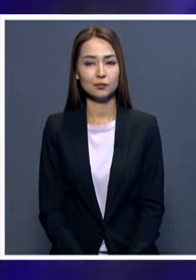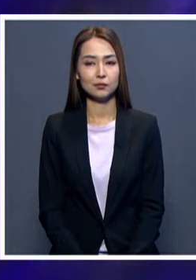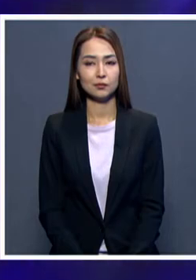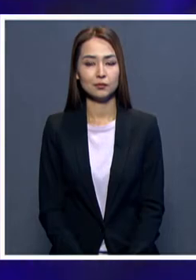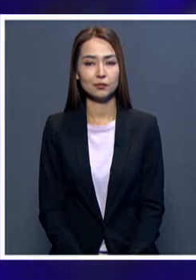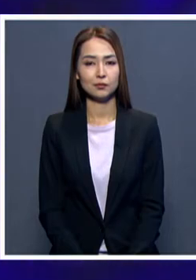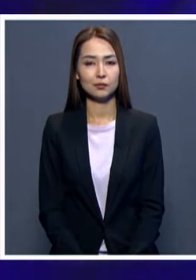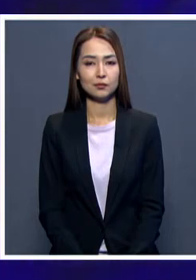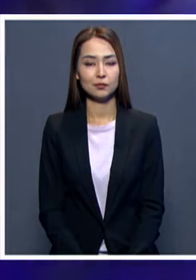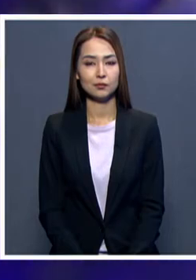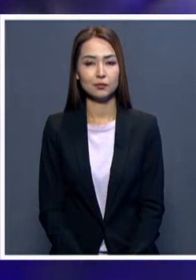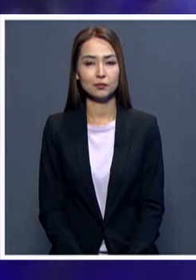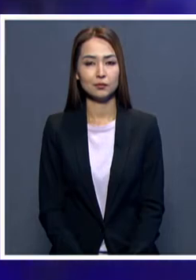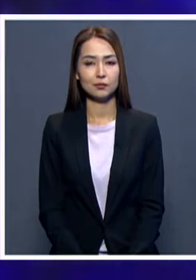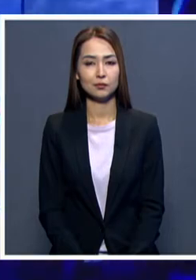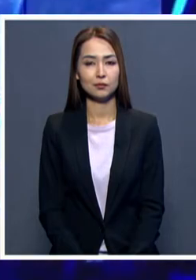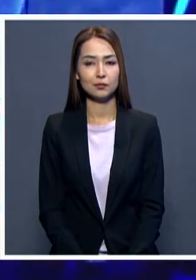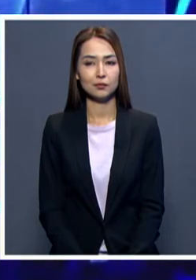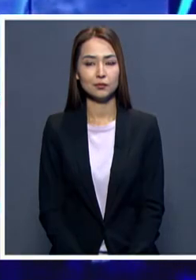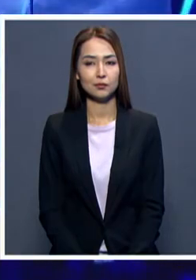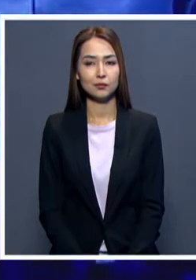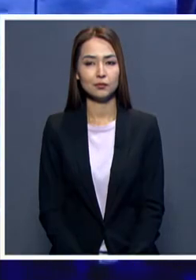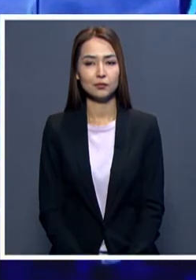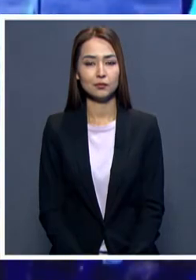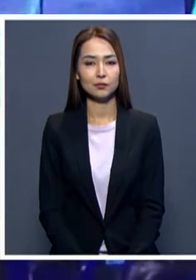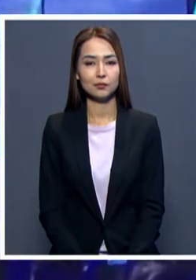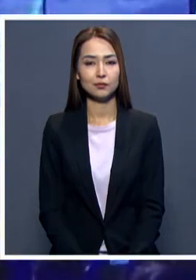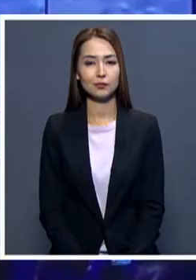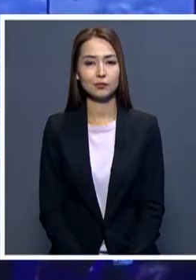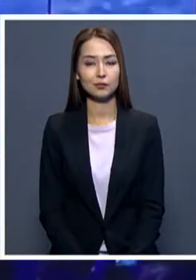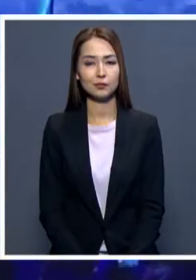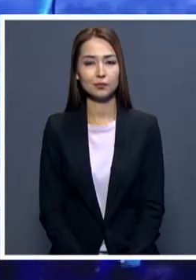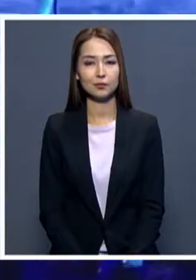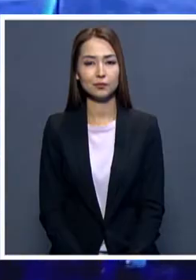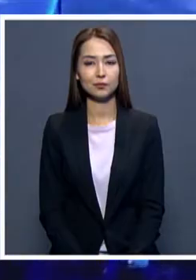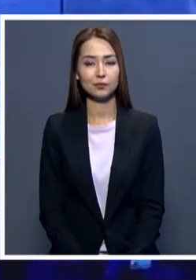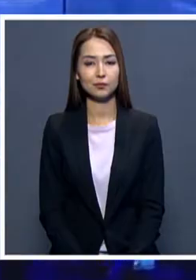Ардақ Мұратқызы, Қайырбек Ерболатұлы, ұлттық арна, Батыс Қазақстан облысынан.